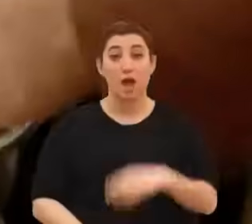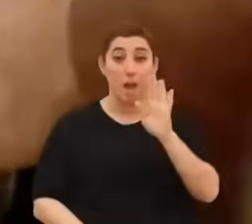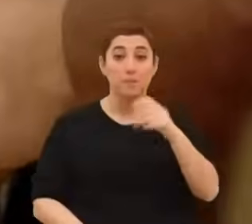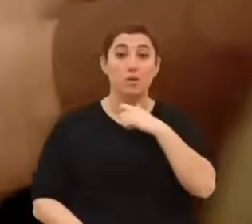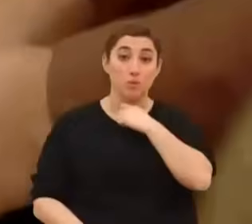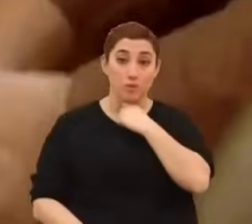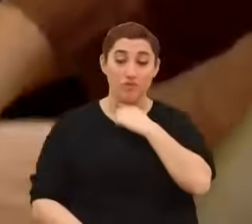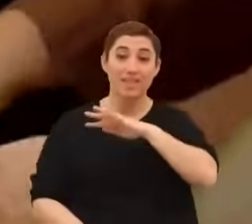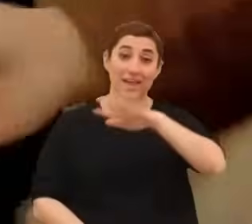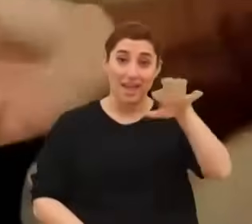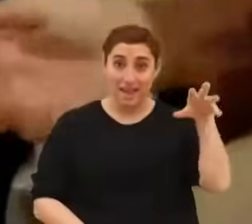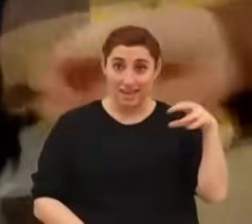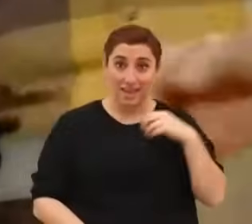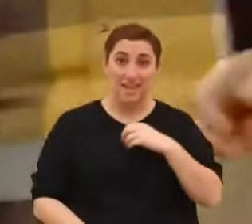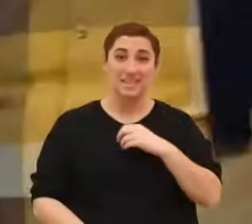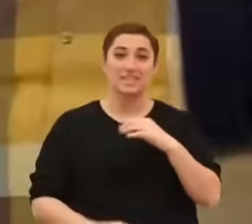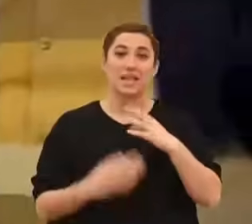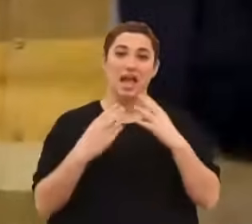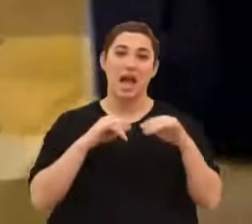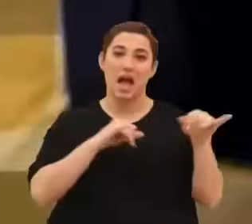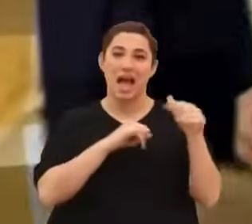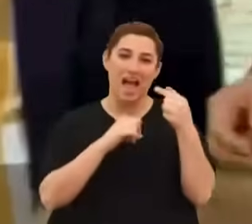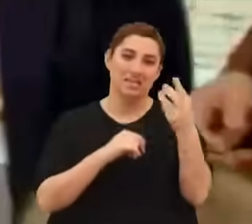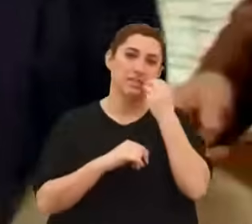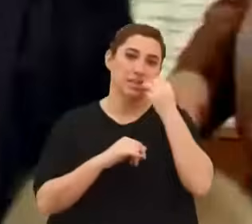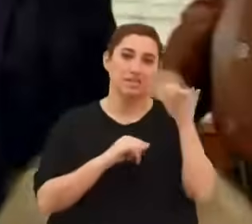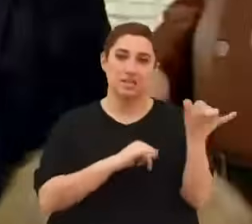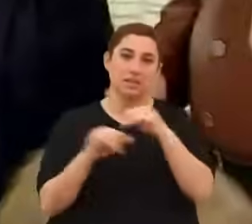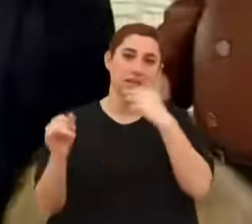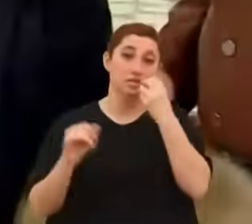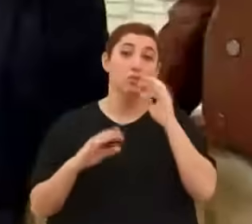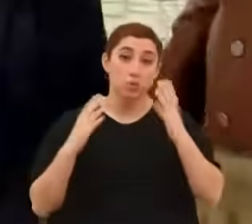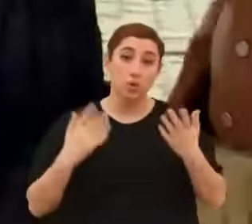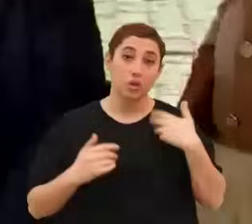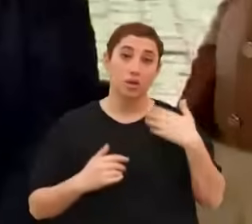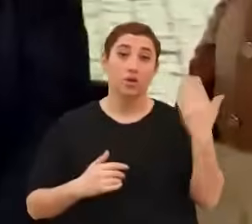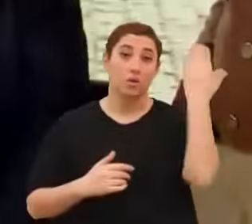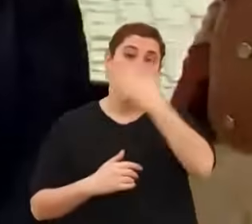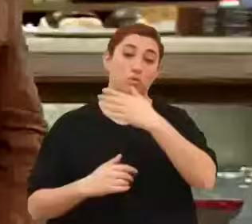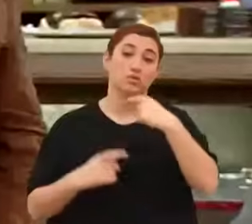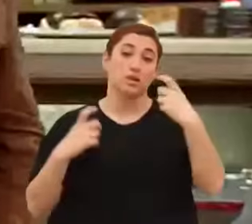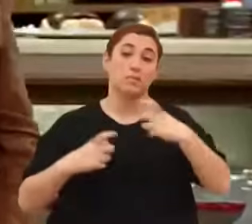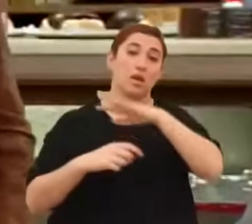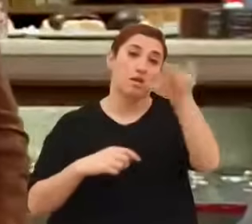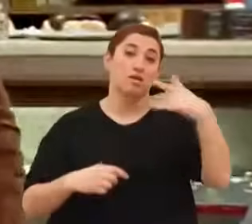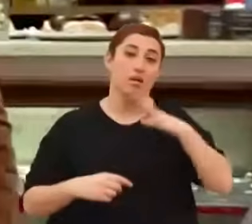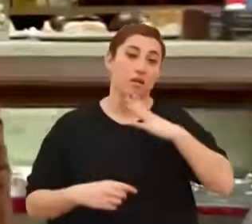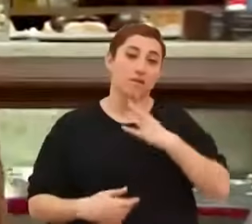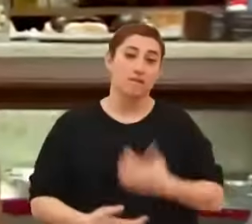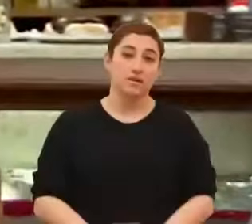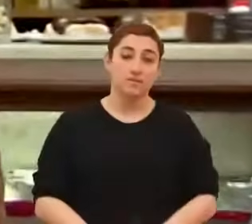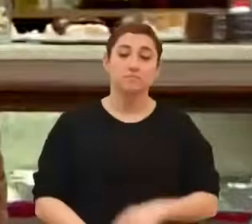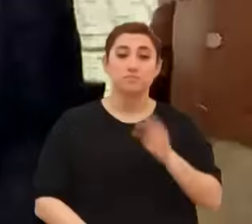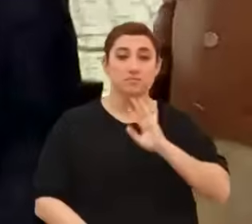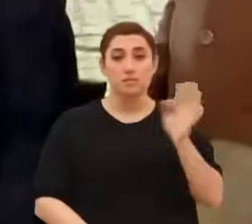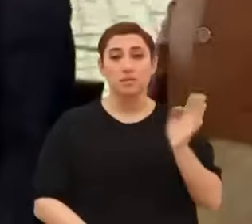Ama lütfen herkes yeterince yesin, az yesin. Çünkü götüreceğim yerler var daha.